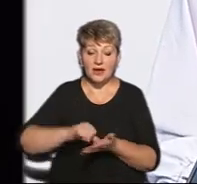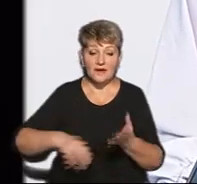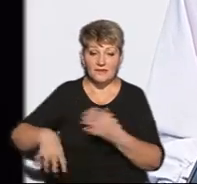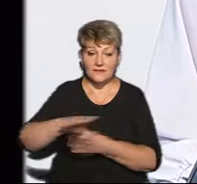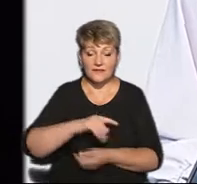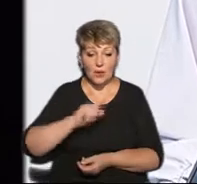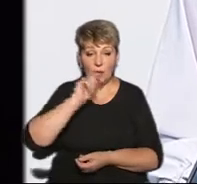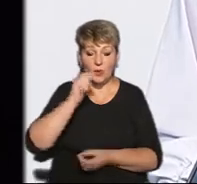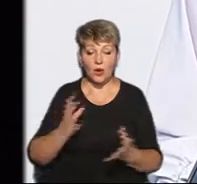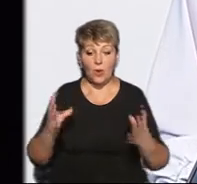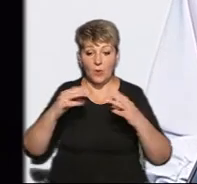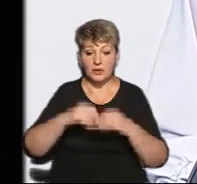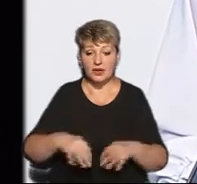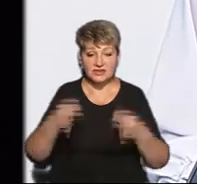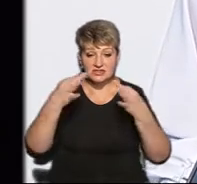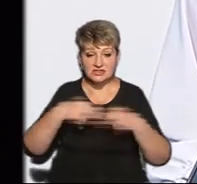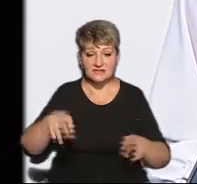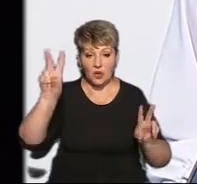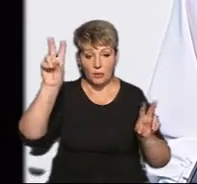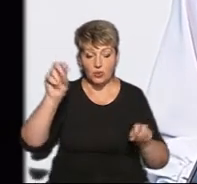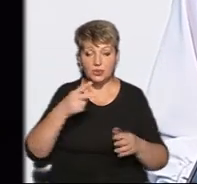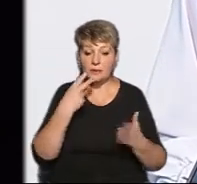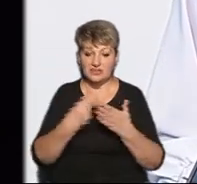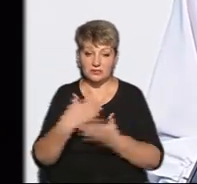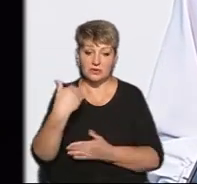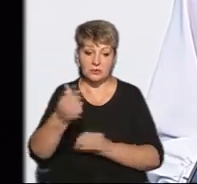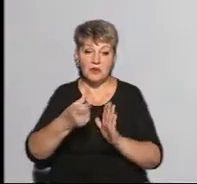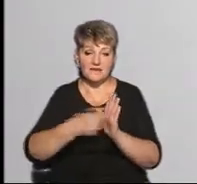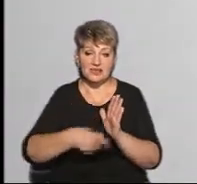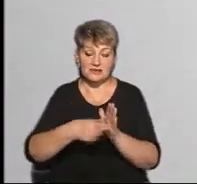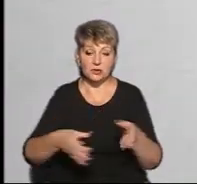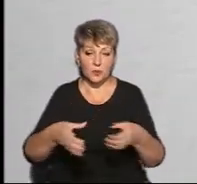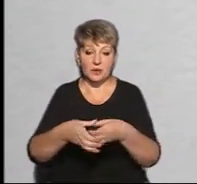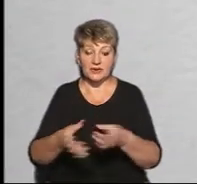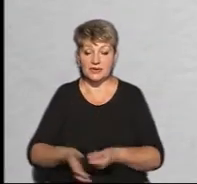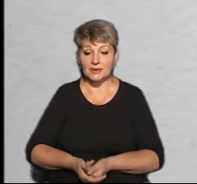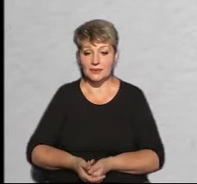«Всеукраїнське об'єднання «Свобода». Переглянемо візитку партії.